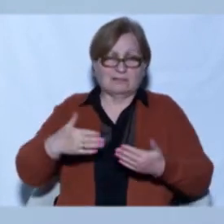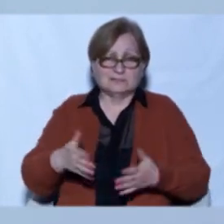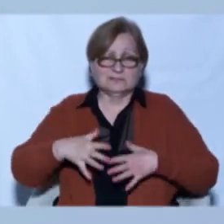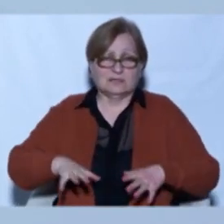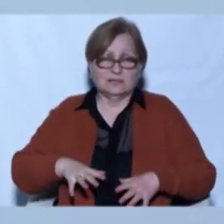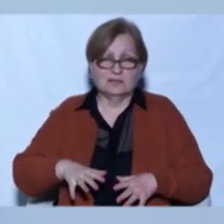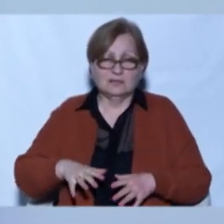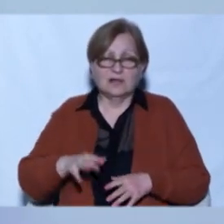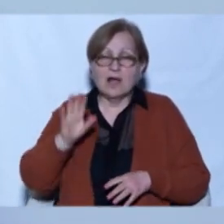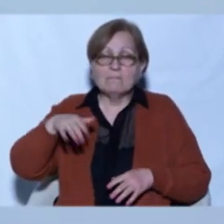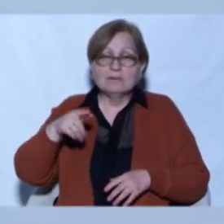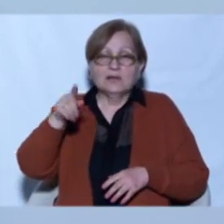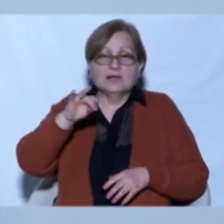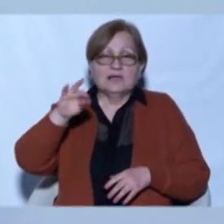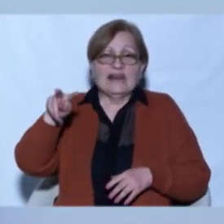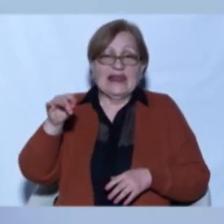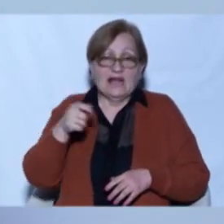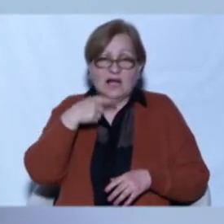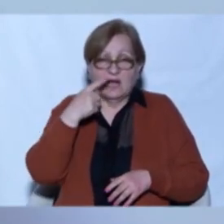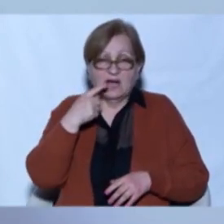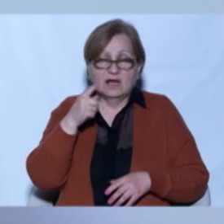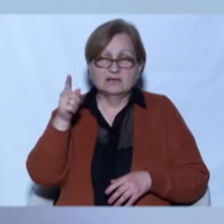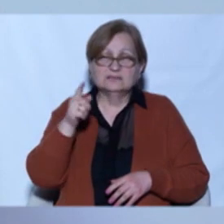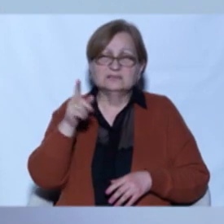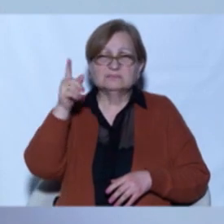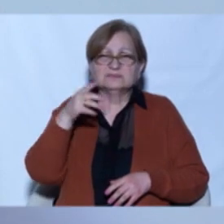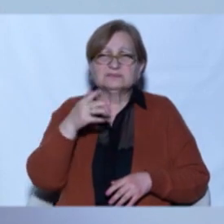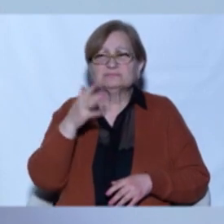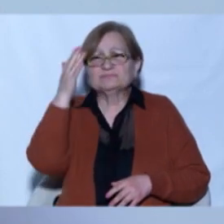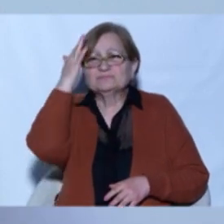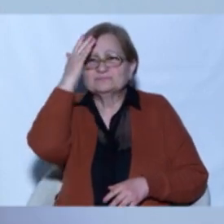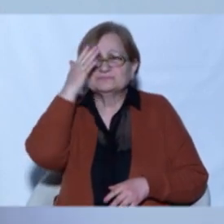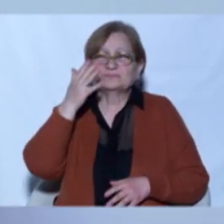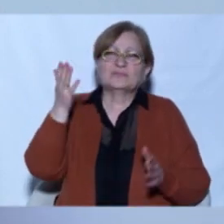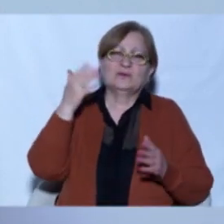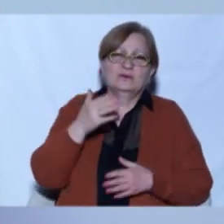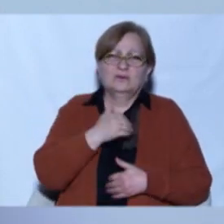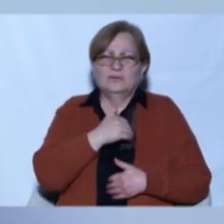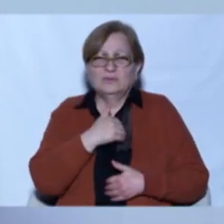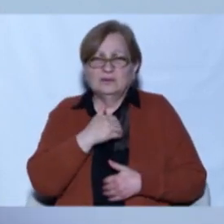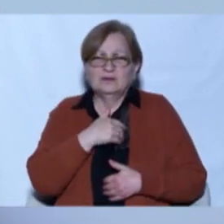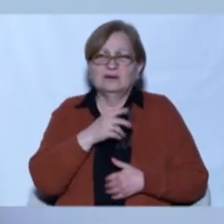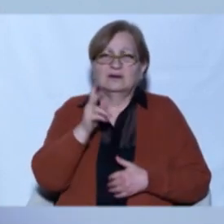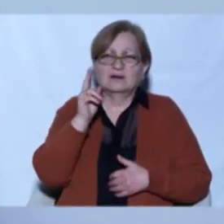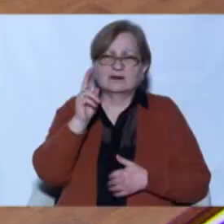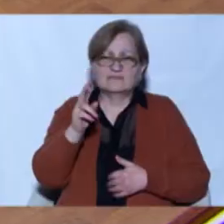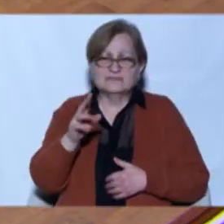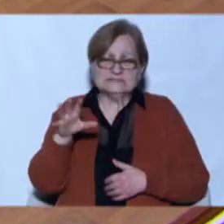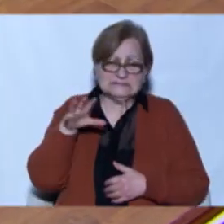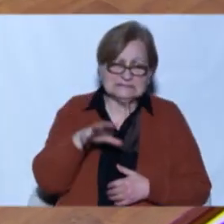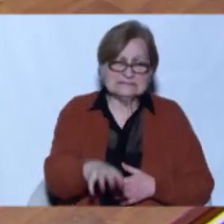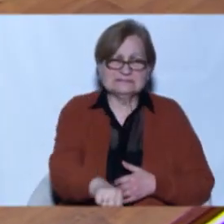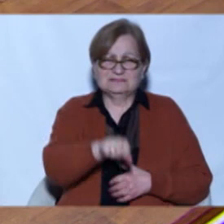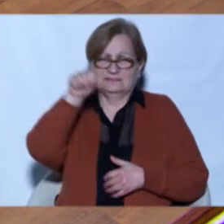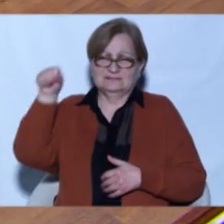და შემდეგ ილია ჭავჭავაძე ასეთ შენატრის იმ ადამიანს, რომელიც მოახერხებს და ხელს მიაწვდენს ამ აკვანს.